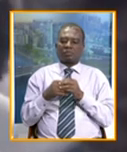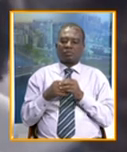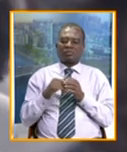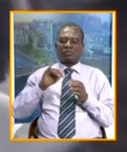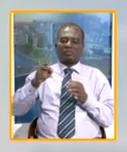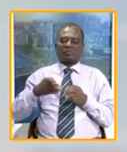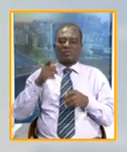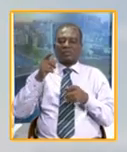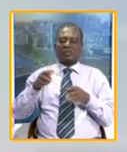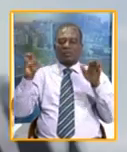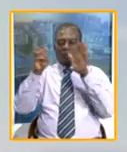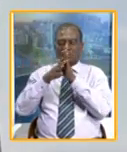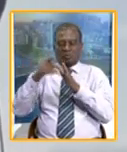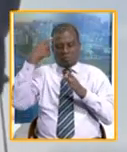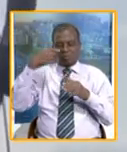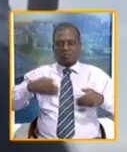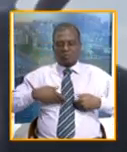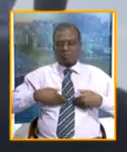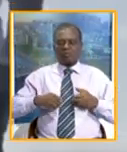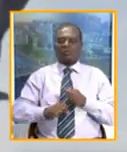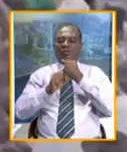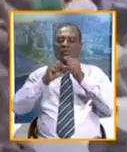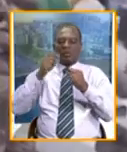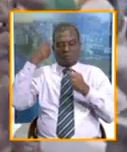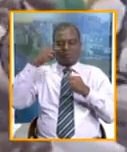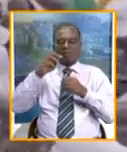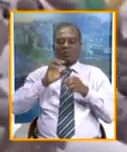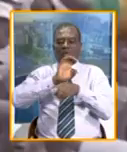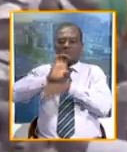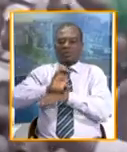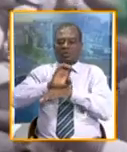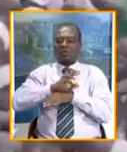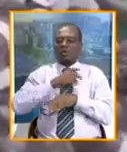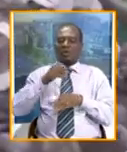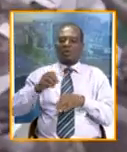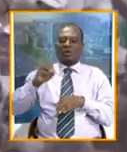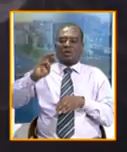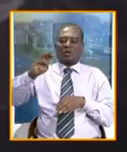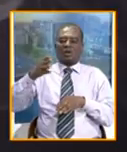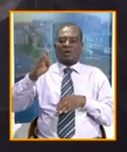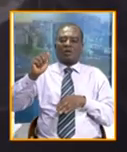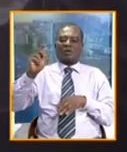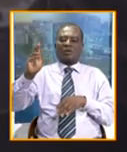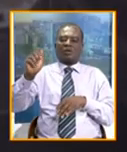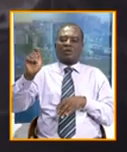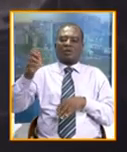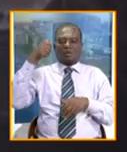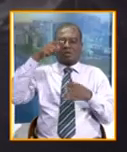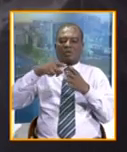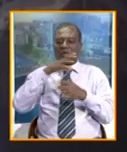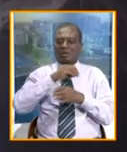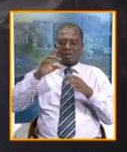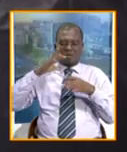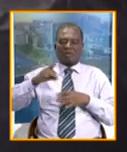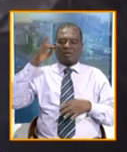Il était un modèle pour la jeunesse et un soutien pour le monde culturel. Ahmed Bakayoko aura marqué les esprits de par sa